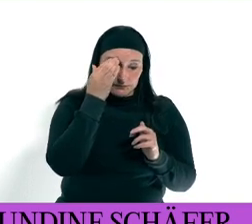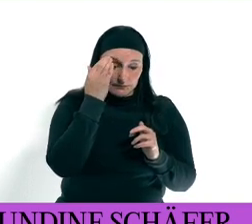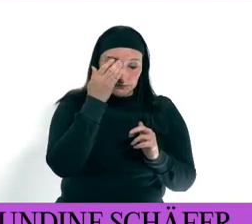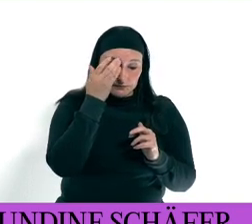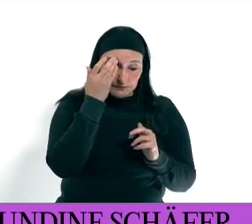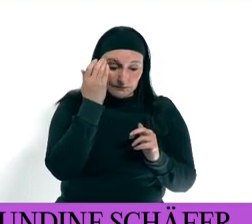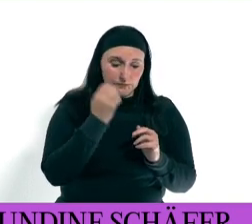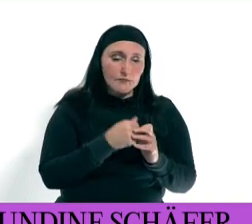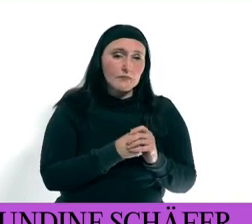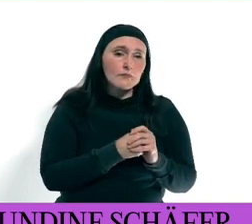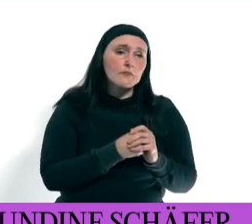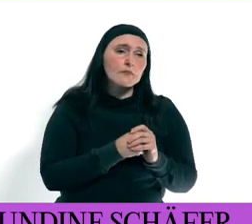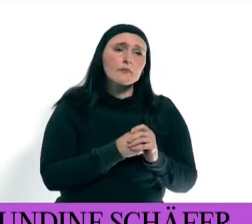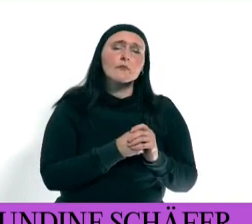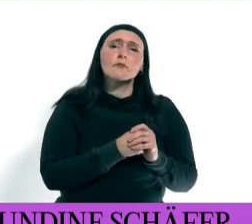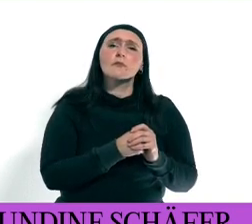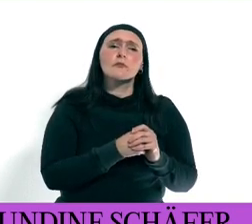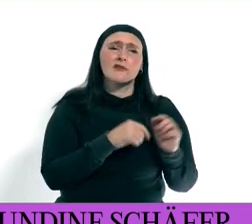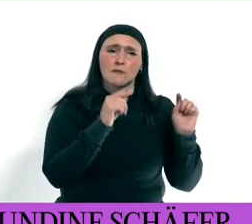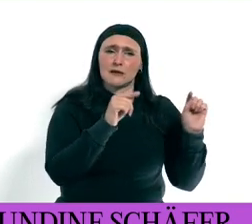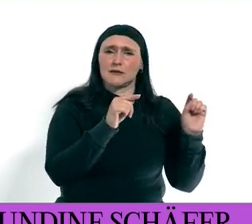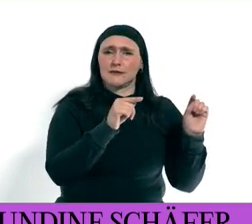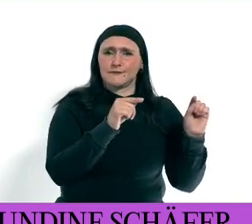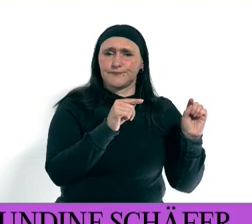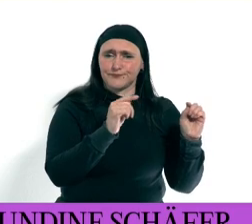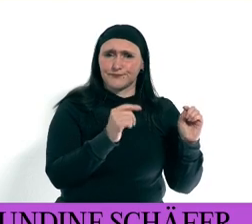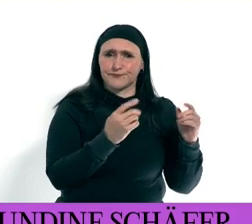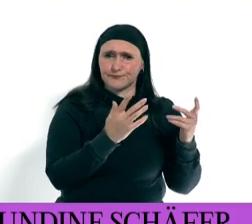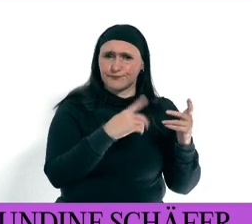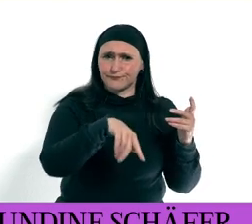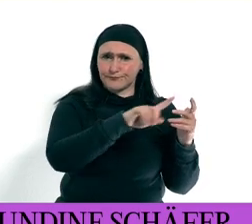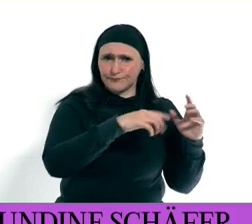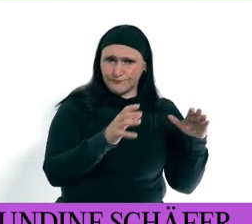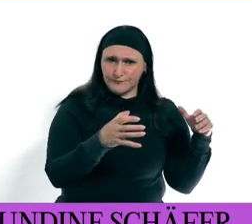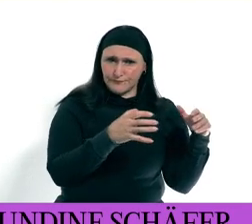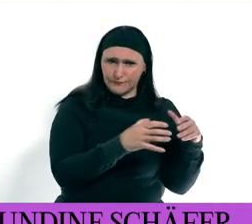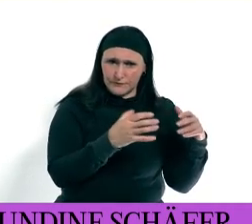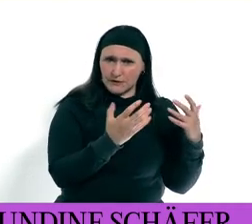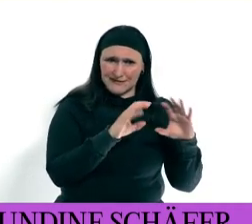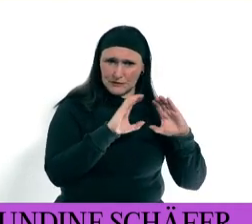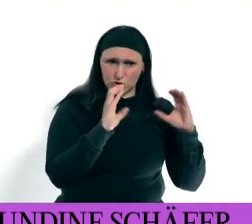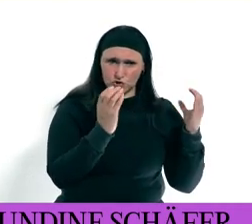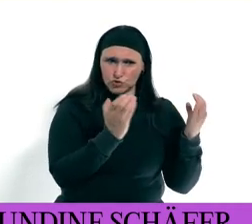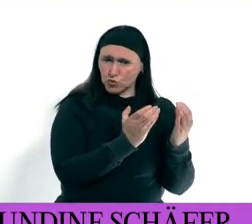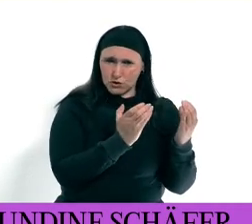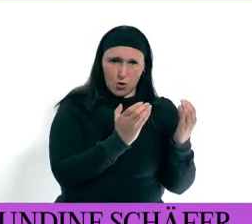professionellen Kunstschaffenden ein lokales und internationales Forum für Treffen und